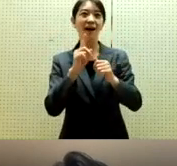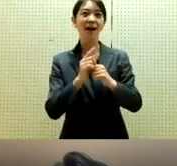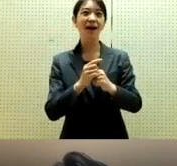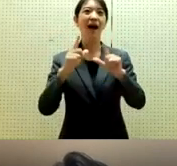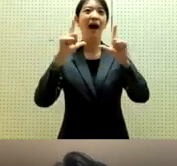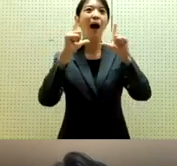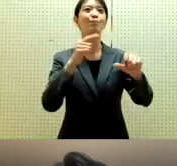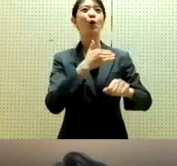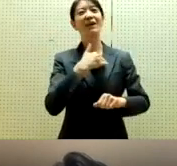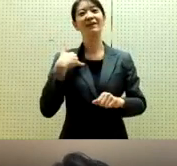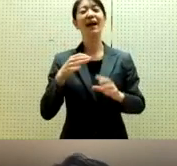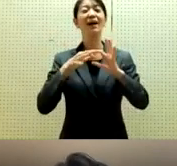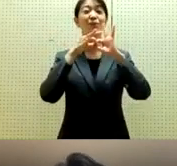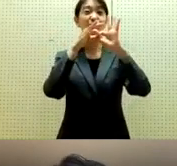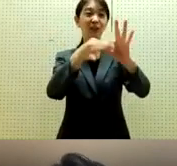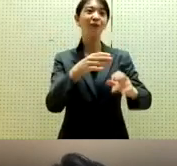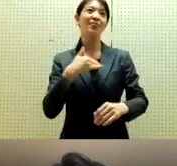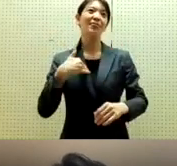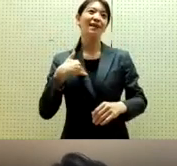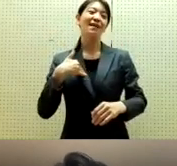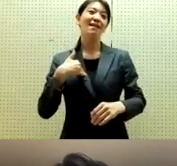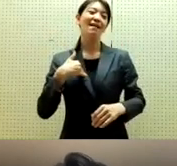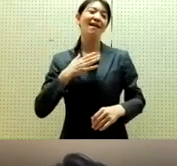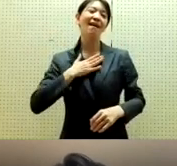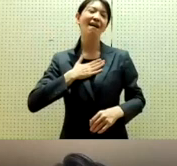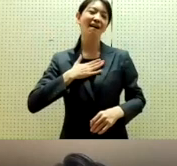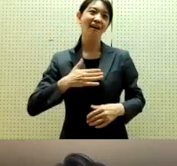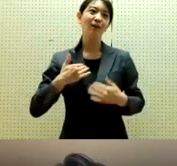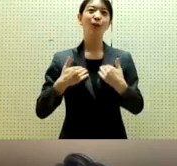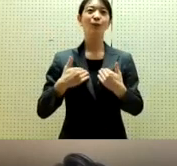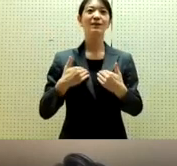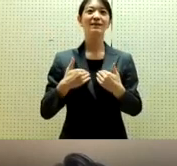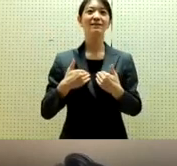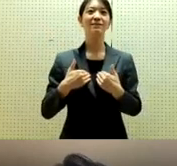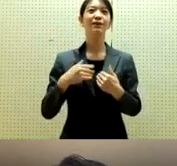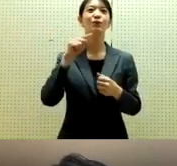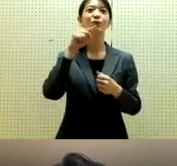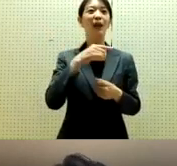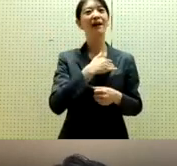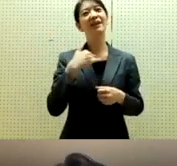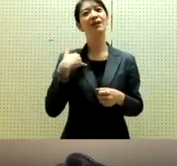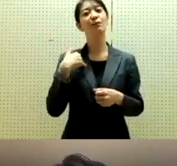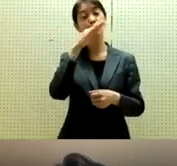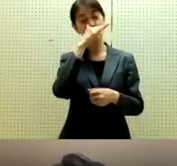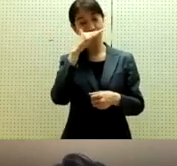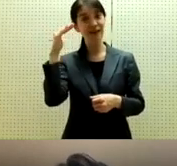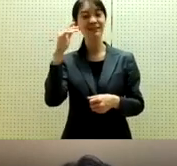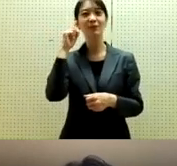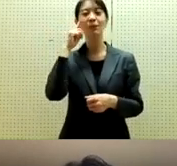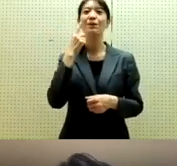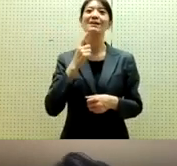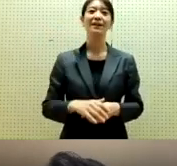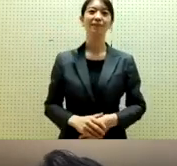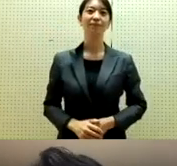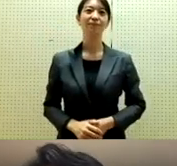できた伝わったっていうのはやっぱりすごく大きな喜びなのでそこまで持ってかれてるのは本当に素敵だなと思いました。はい。